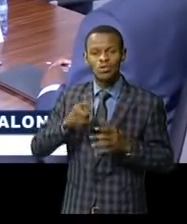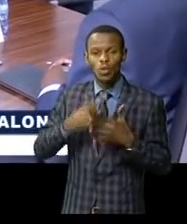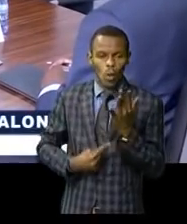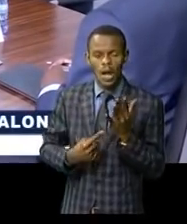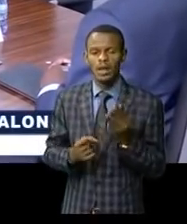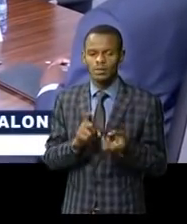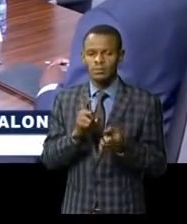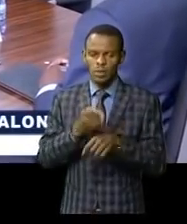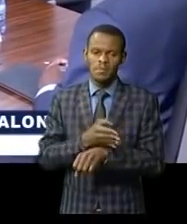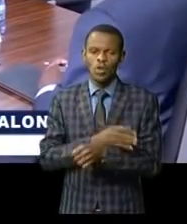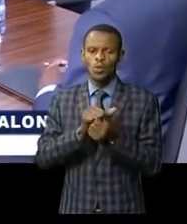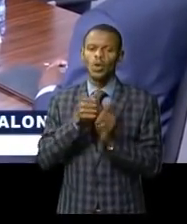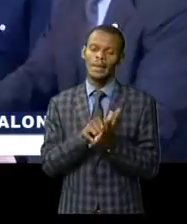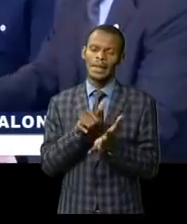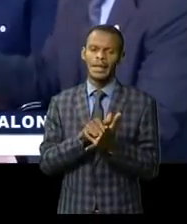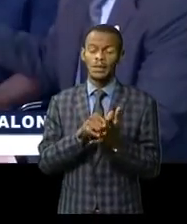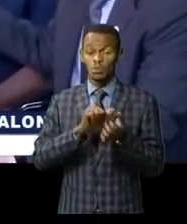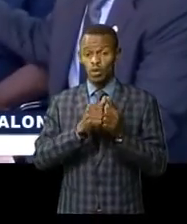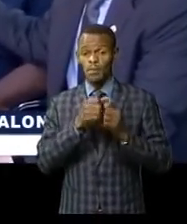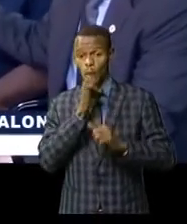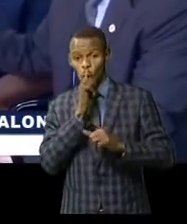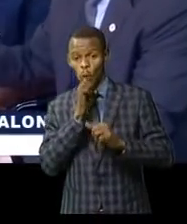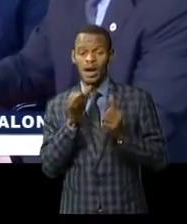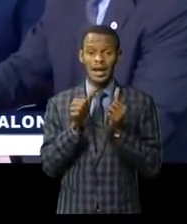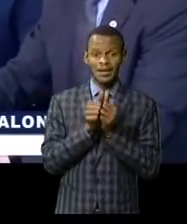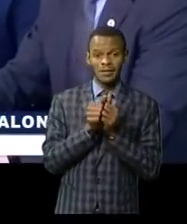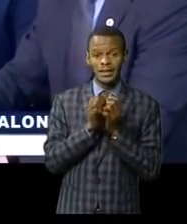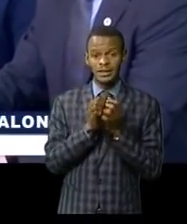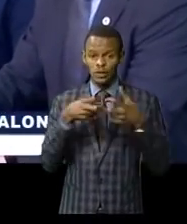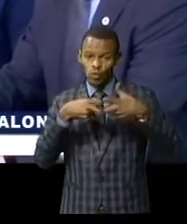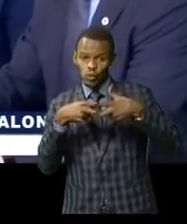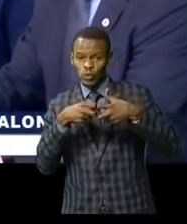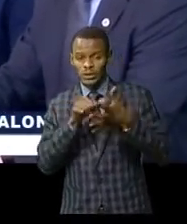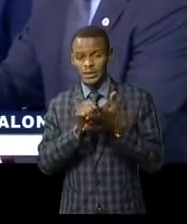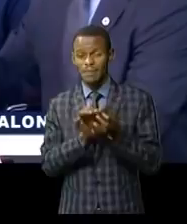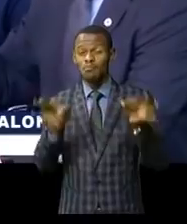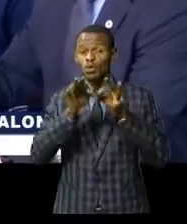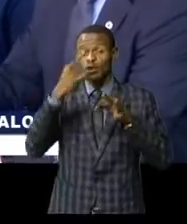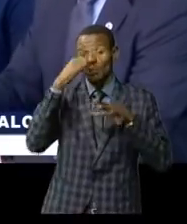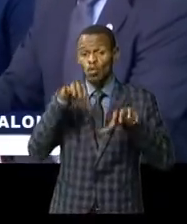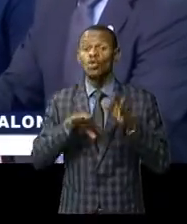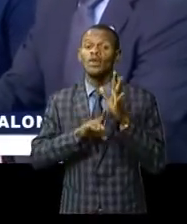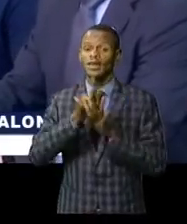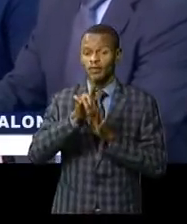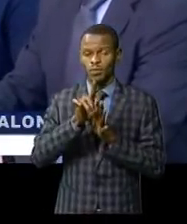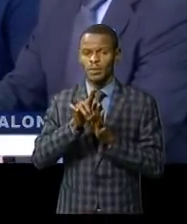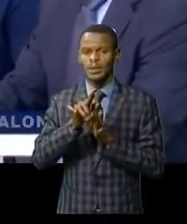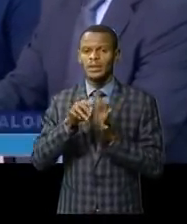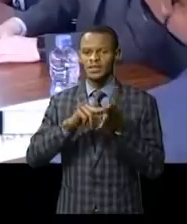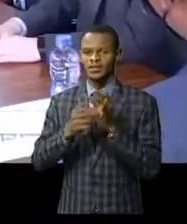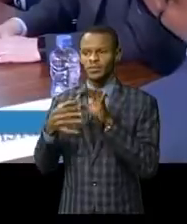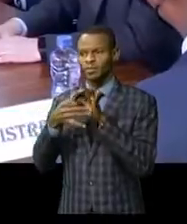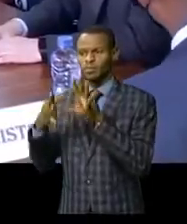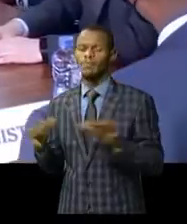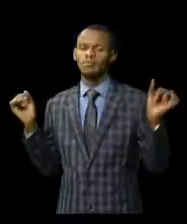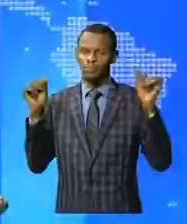l'eau et de l'électricité constituent donc un des secteurs prioritaires de la RDC, d'où cet intérêt de plus en plus croissant auprès des